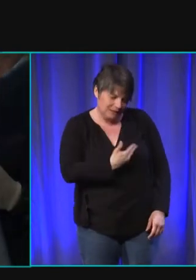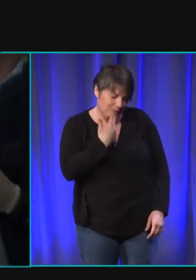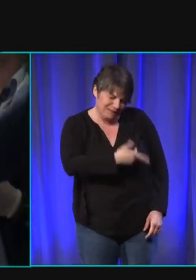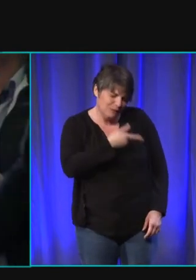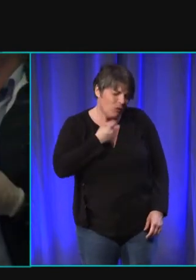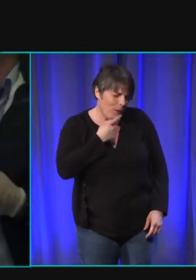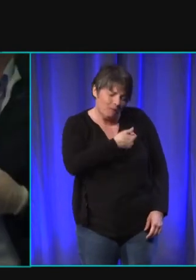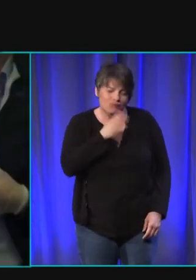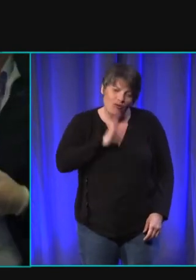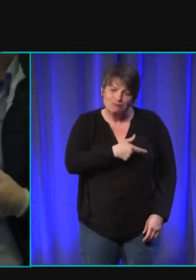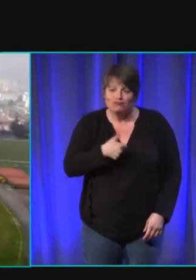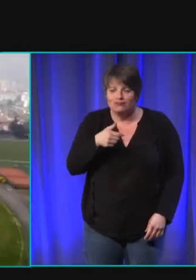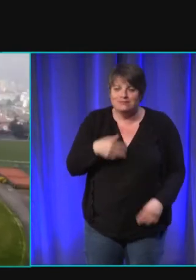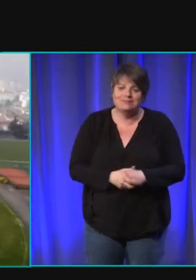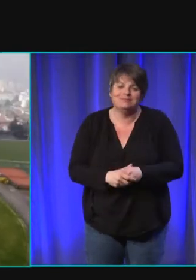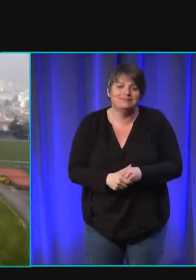sympathique.